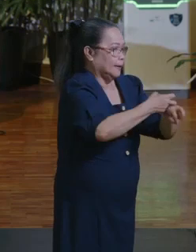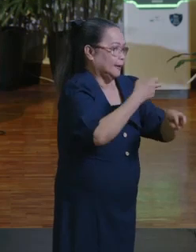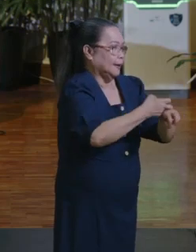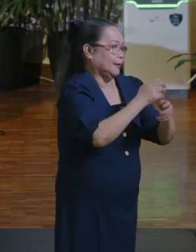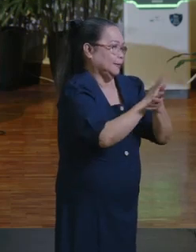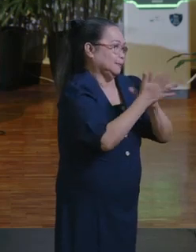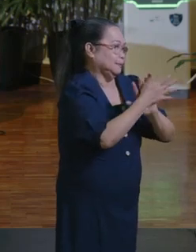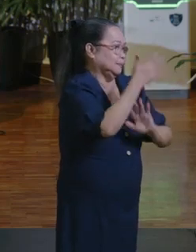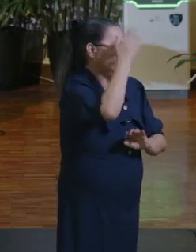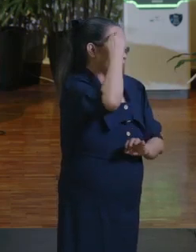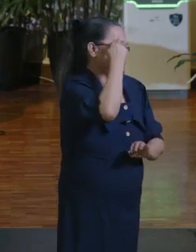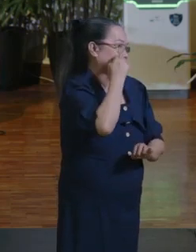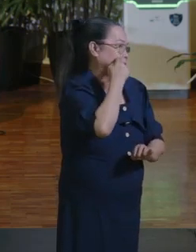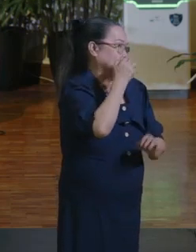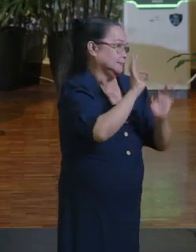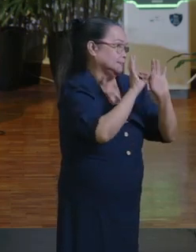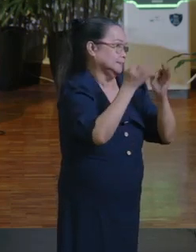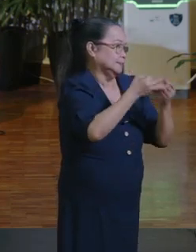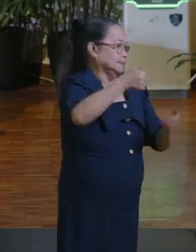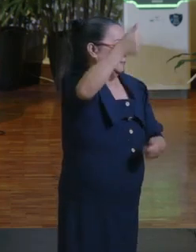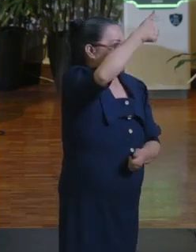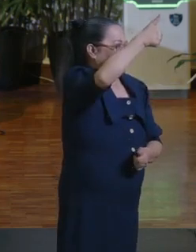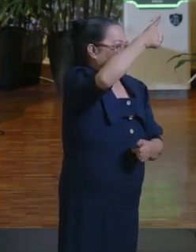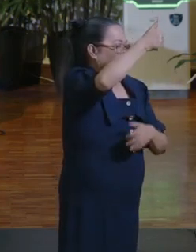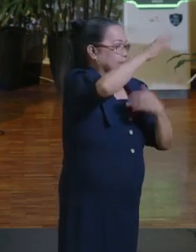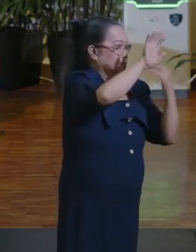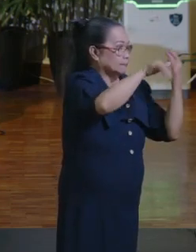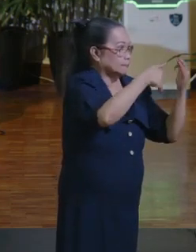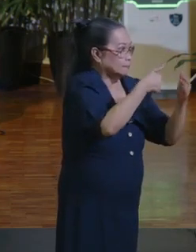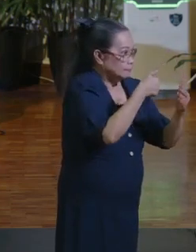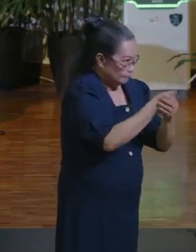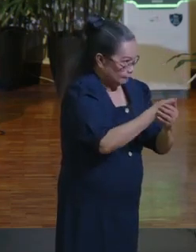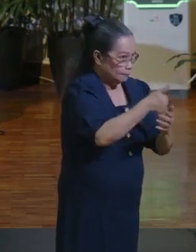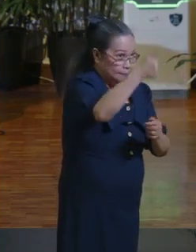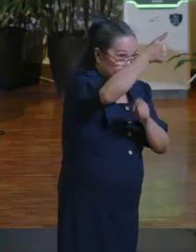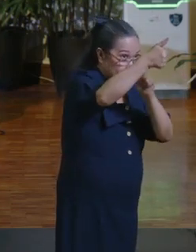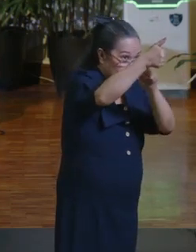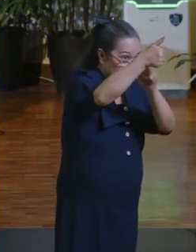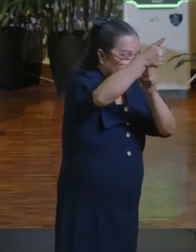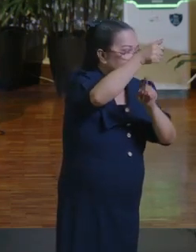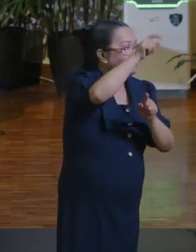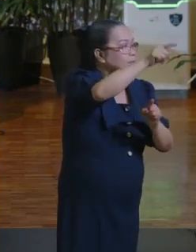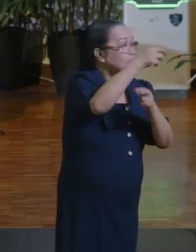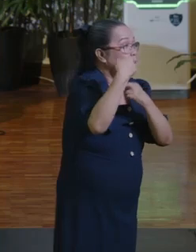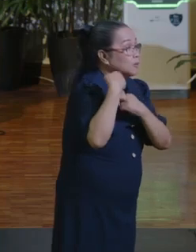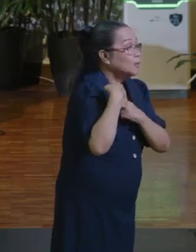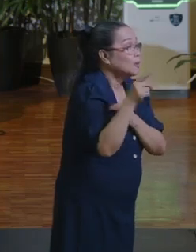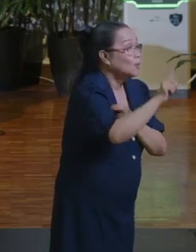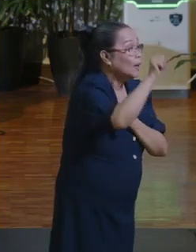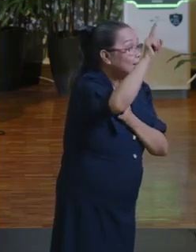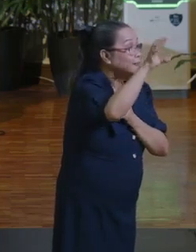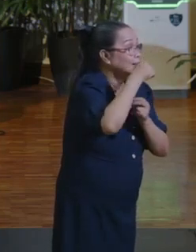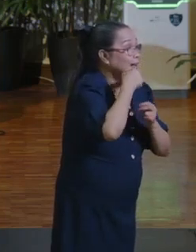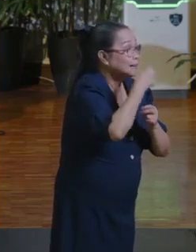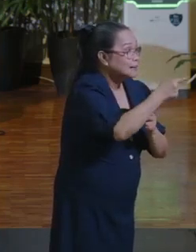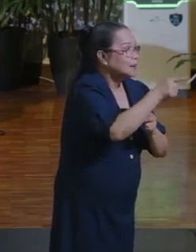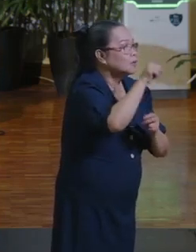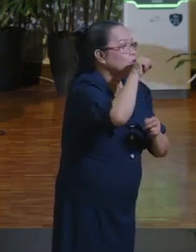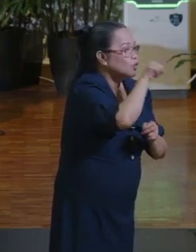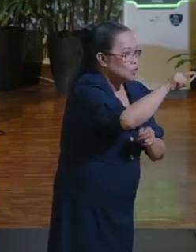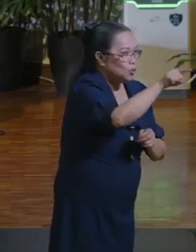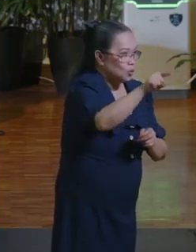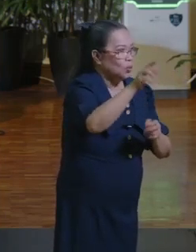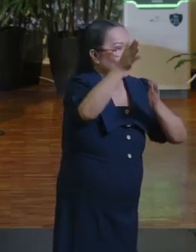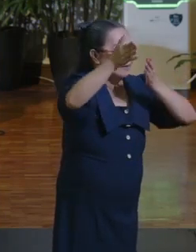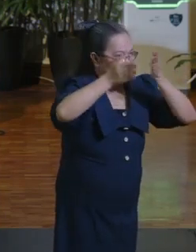head. Sapagkat kayo, ang lahat ng magiging head, dapat alipin ang lahat. Ang lahat ng magiging head, dapat naglilingkod